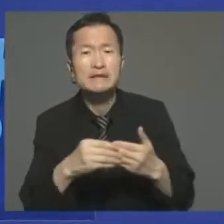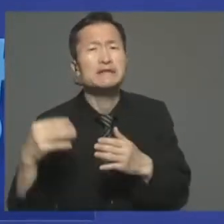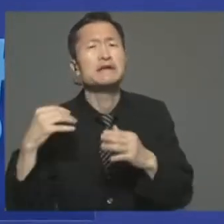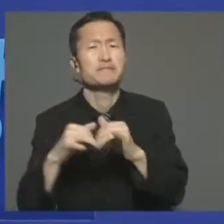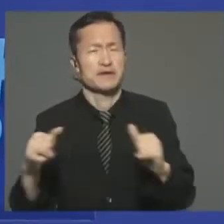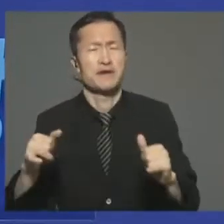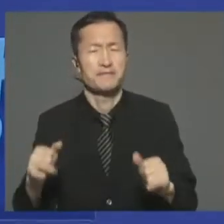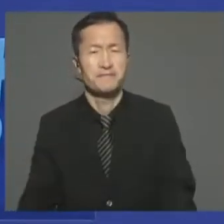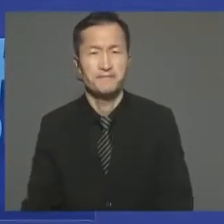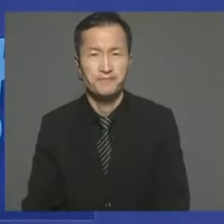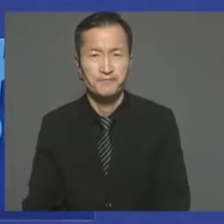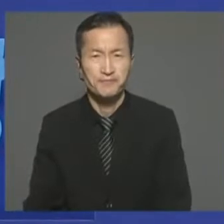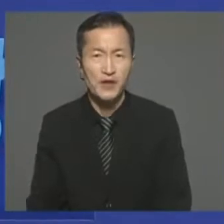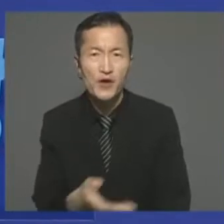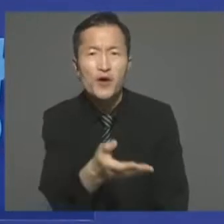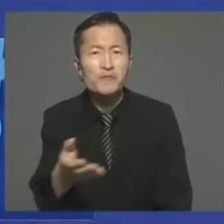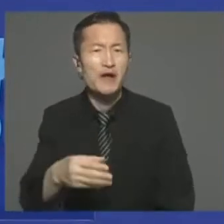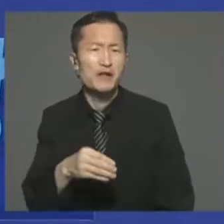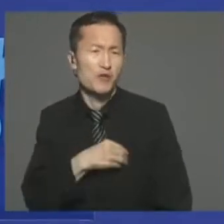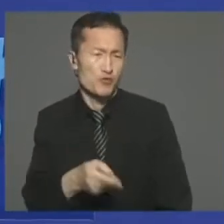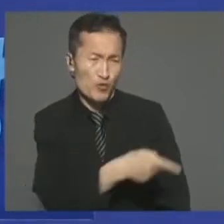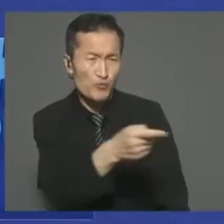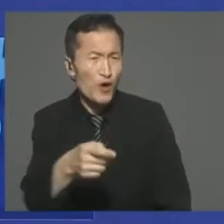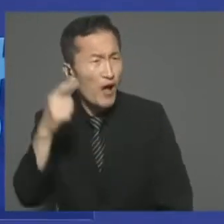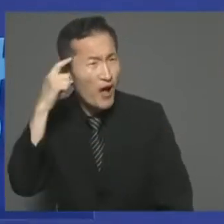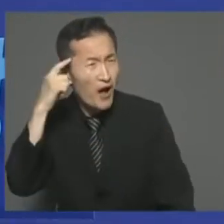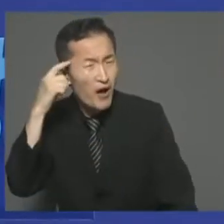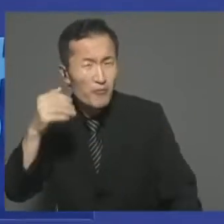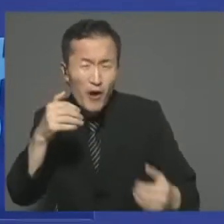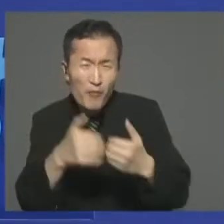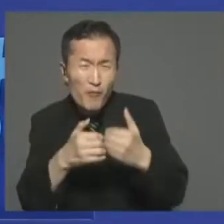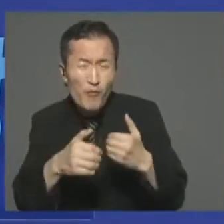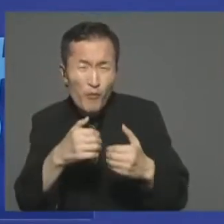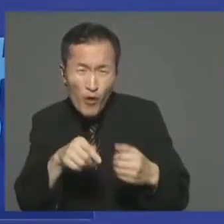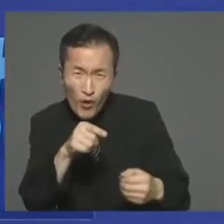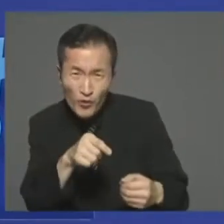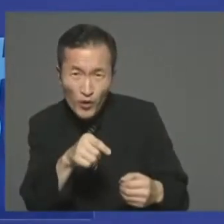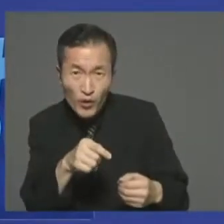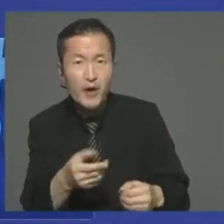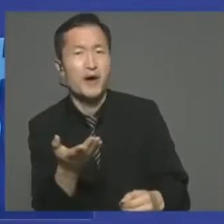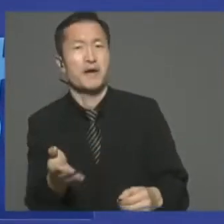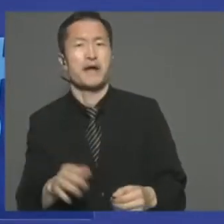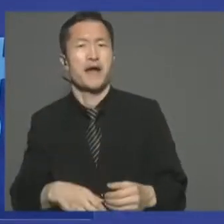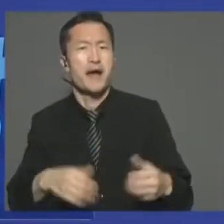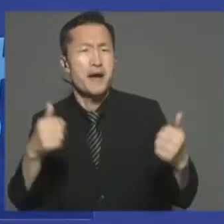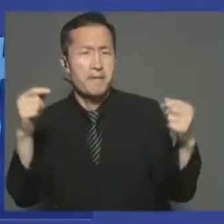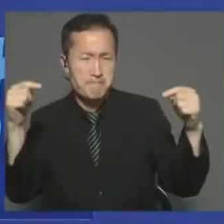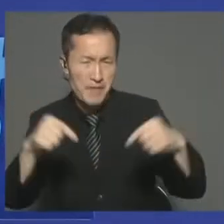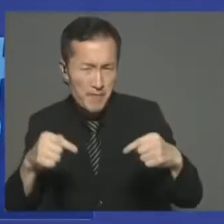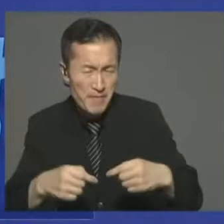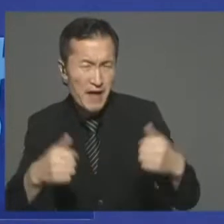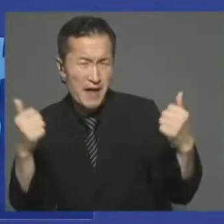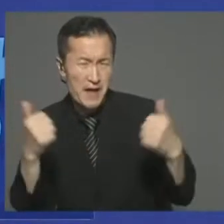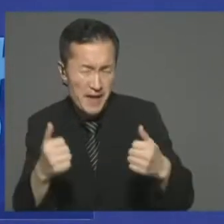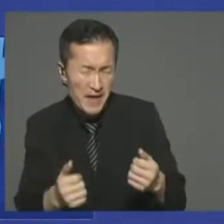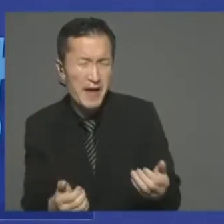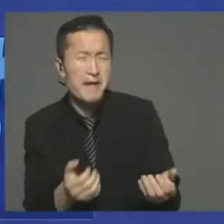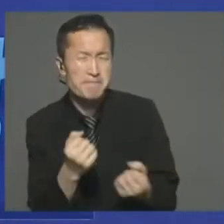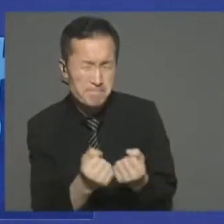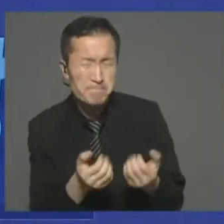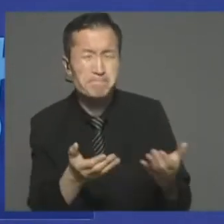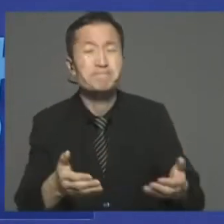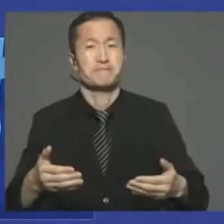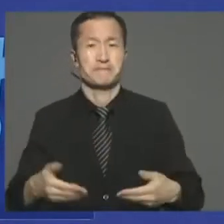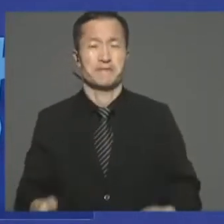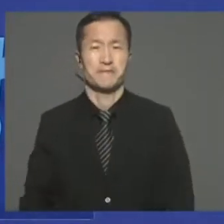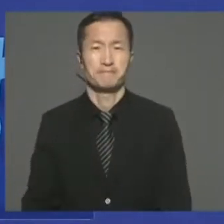때론 당원 동지들과 의견이 다를 수 있습니다. 그러나 토론을 피하지 않고 설득할 수 있는 용기를 갖겠습니다. 때론 지지자와 당원의